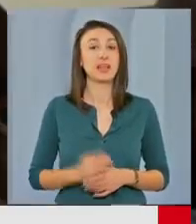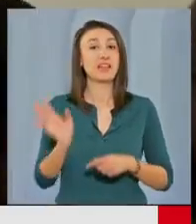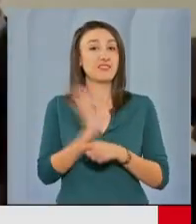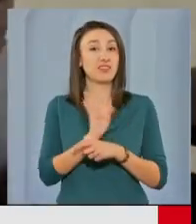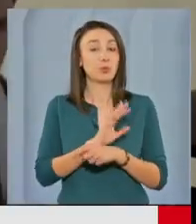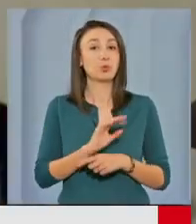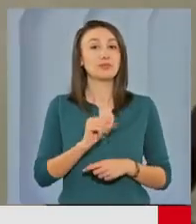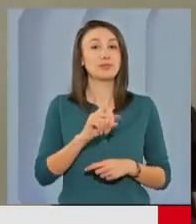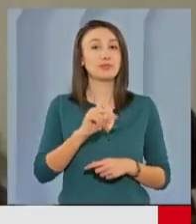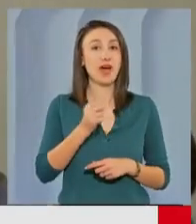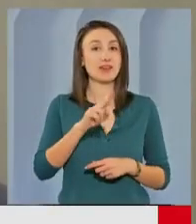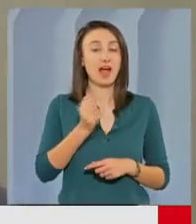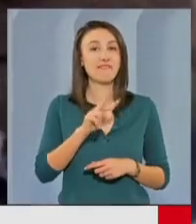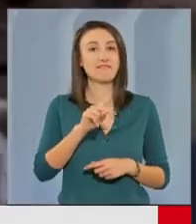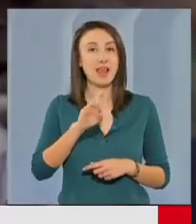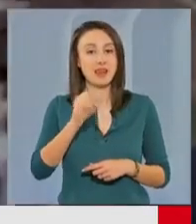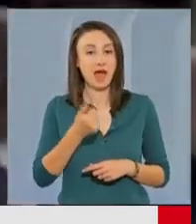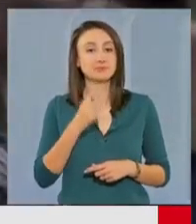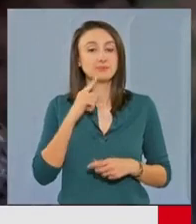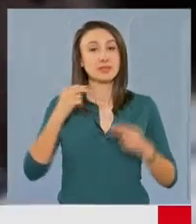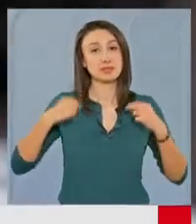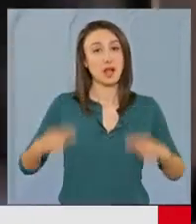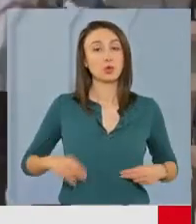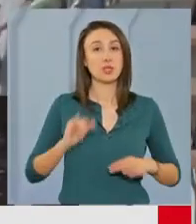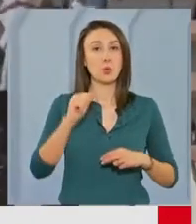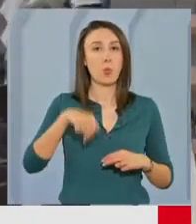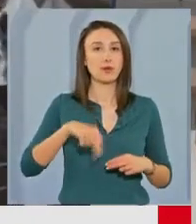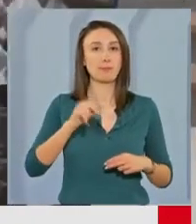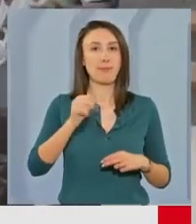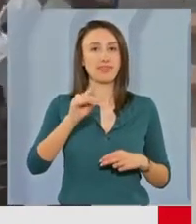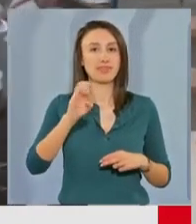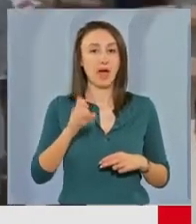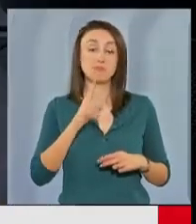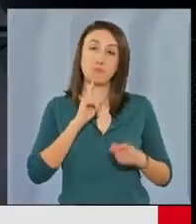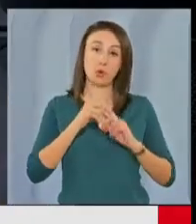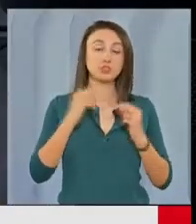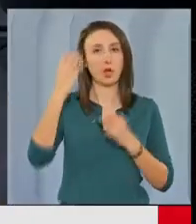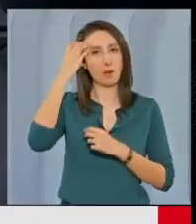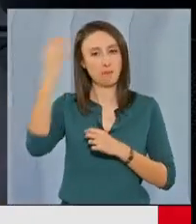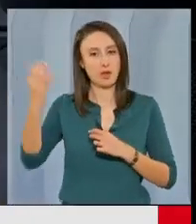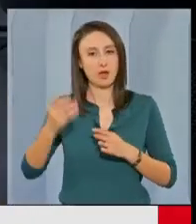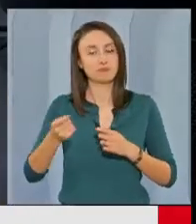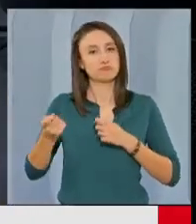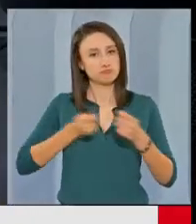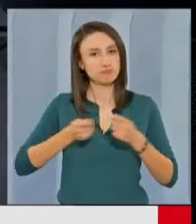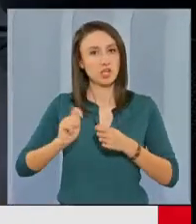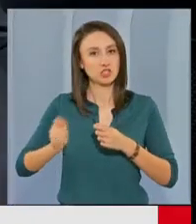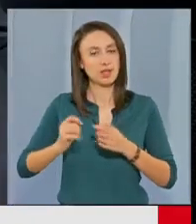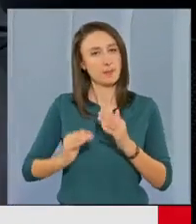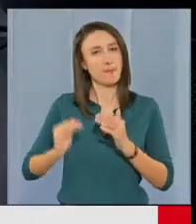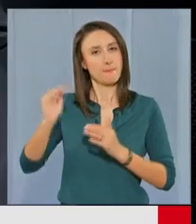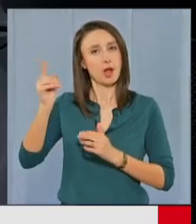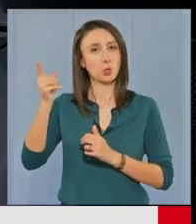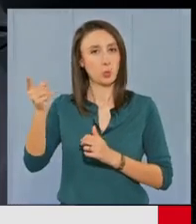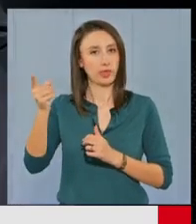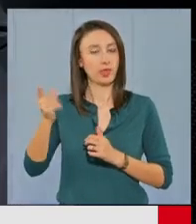Filmul Daravela îl are în centrul acțiunii pe senatorul Ion Meda, un politician abil care aranjează licitații pentru mai marii săi,